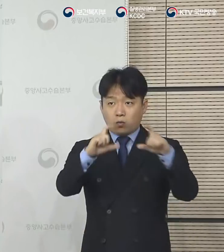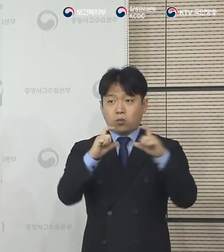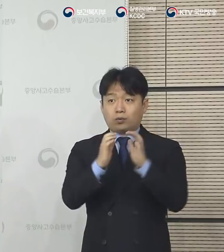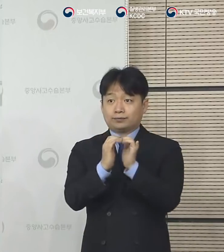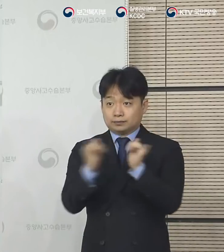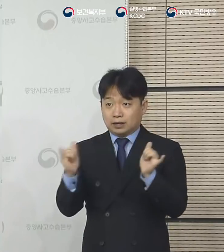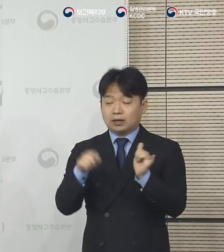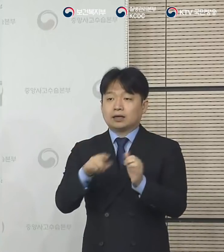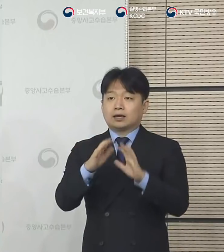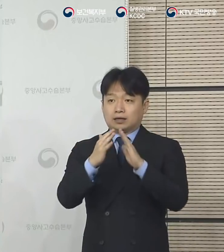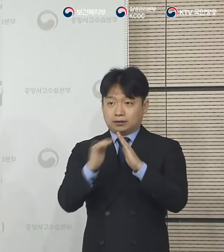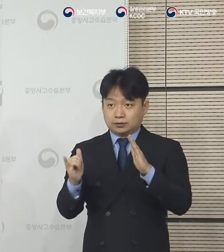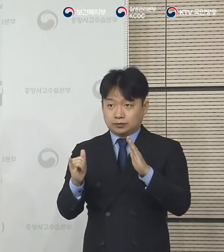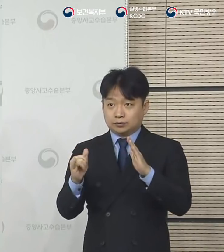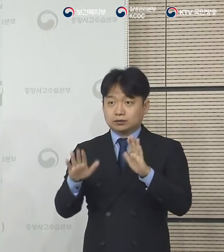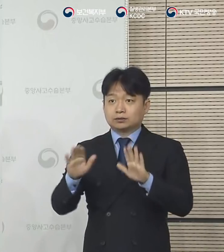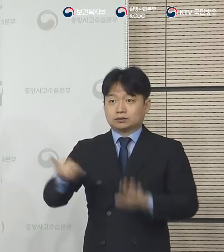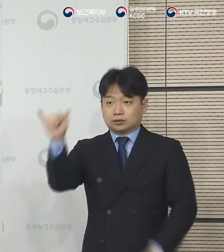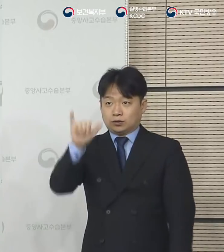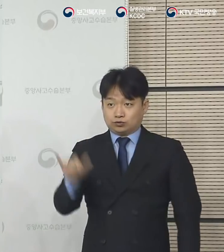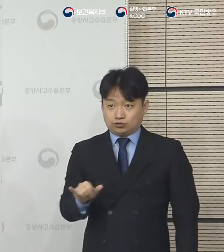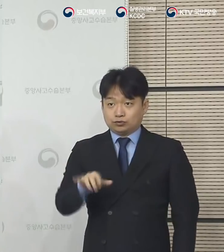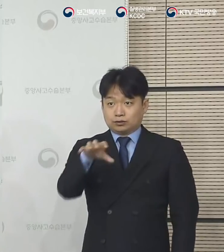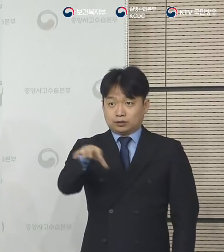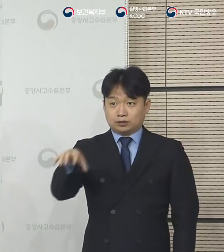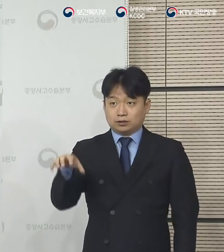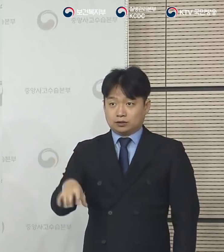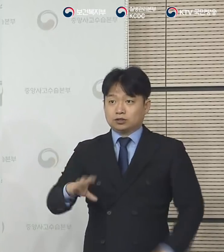그 가족에 대해서는 전국 5개의